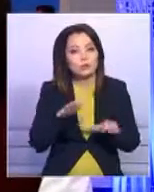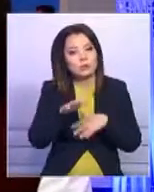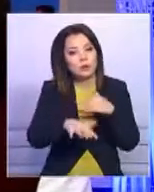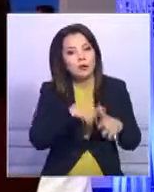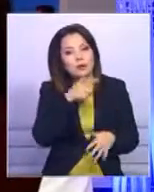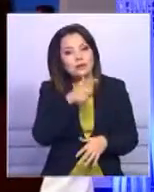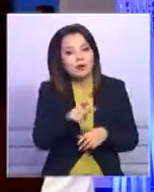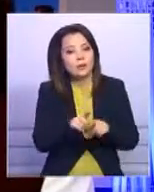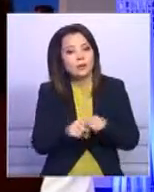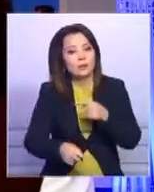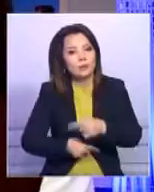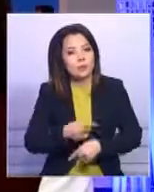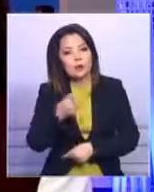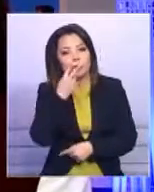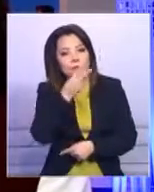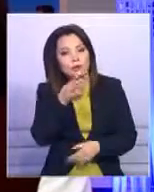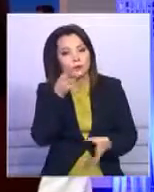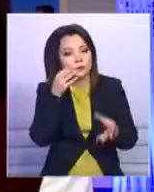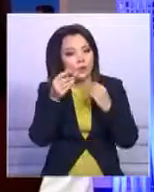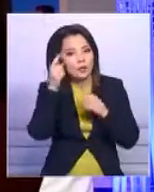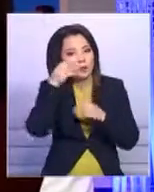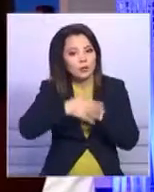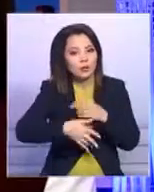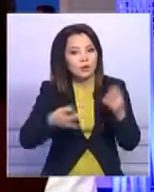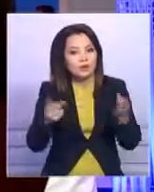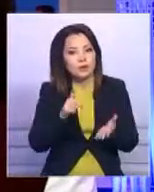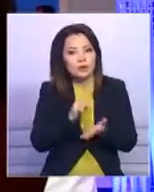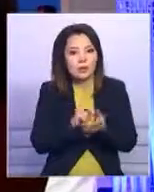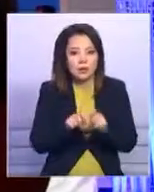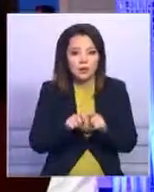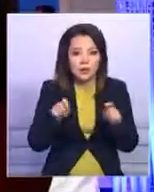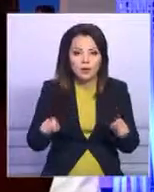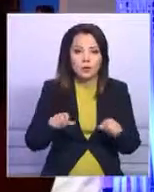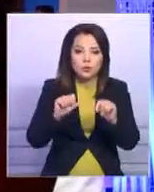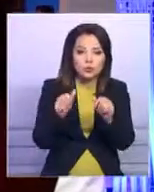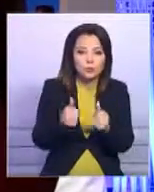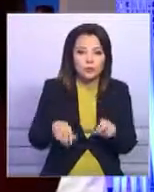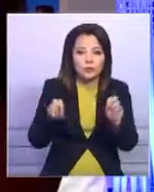келер ұрпақ соның барлығын біле жүрсін деген ниетпен осы залды ұйымдастырған болатынбыз.